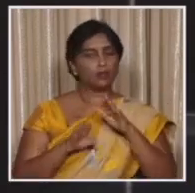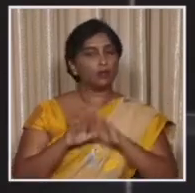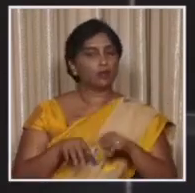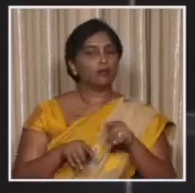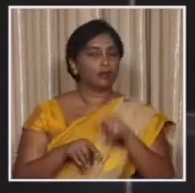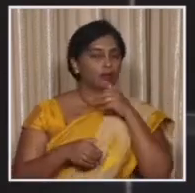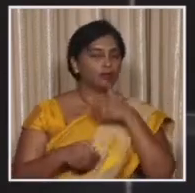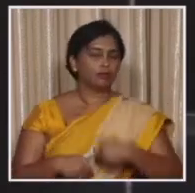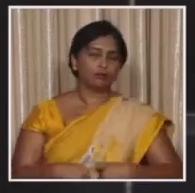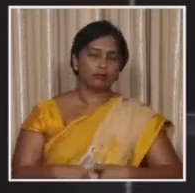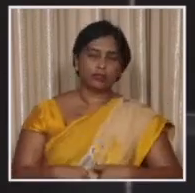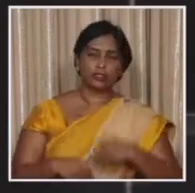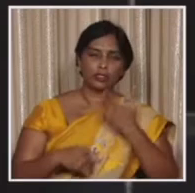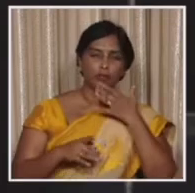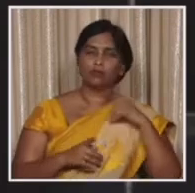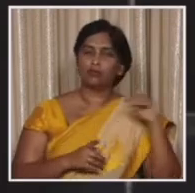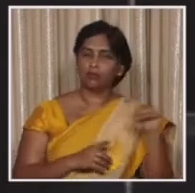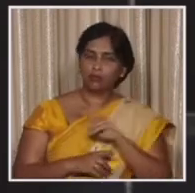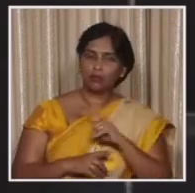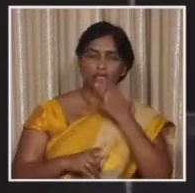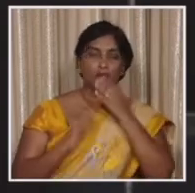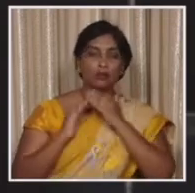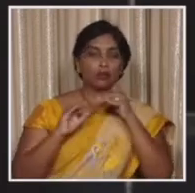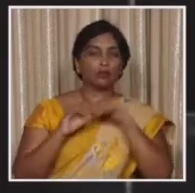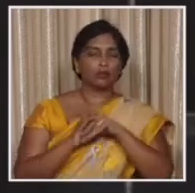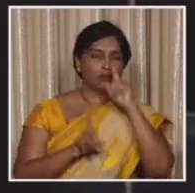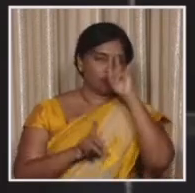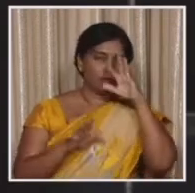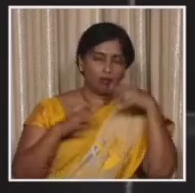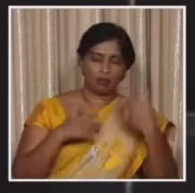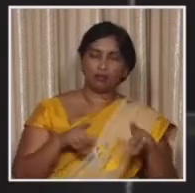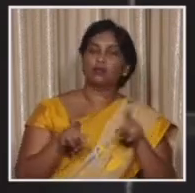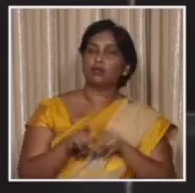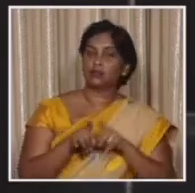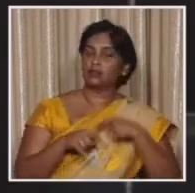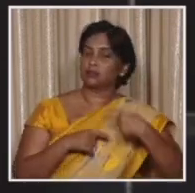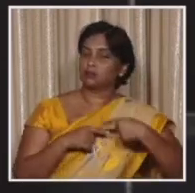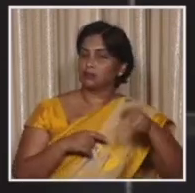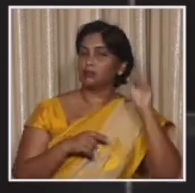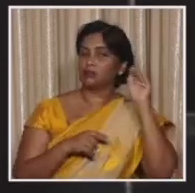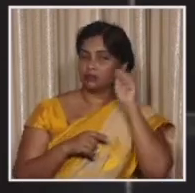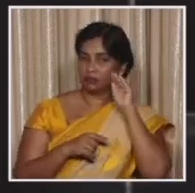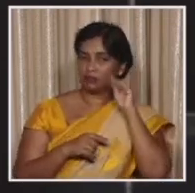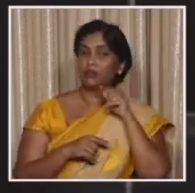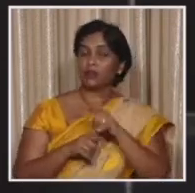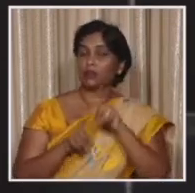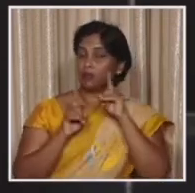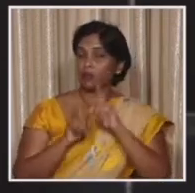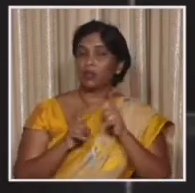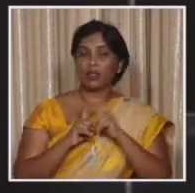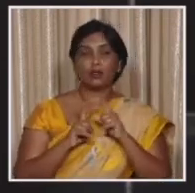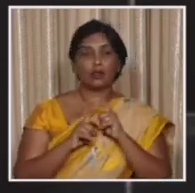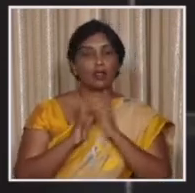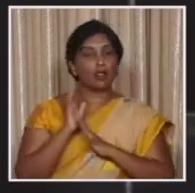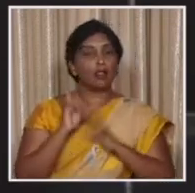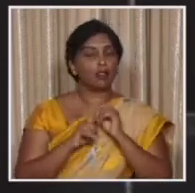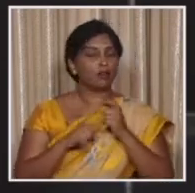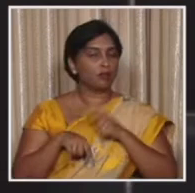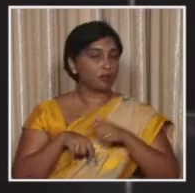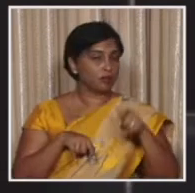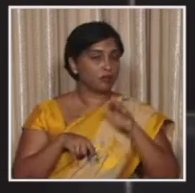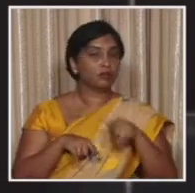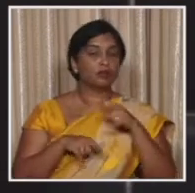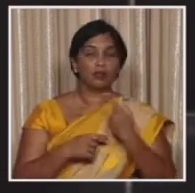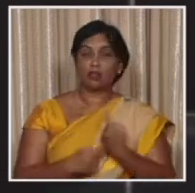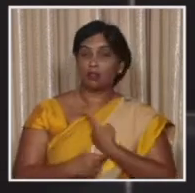කිස් කුසගින්නේ පාසල්ලේම පාසල් කාලය තුළ කලන්තේ හැදීම වැනි සිදුවීම් දිනපතා වාර්තා වෙනවා. මේවා අධ්‍යාපන ඇමතිතුමන්ගේ සීමාව තුළ